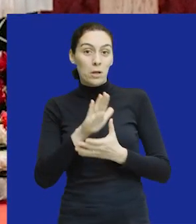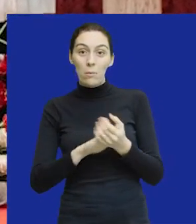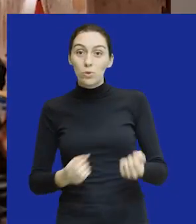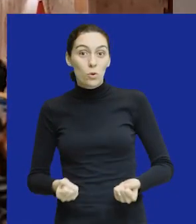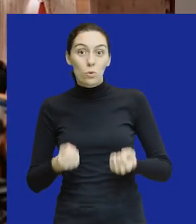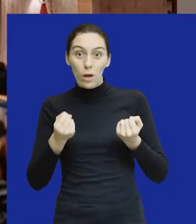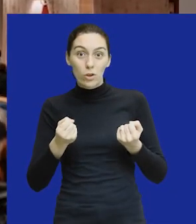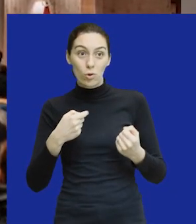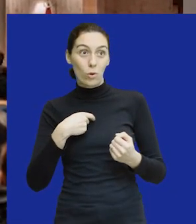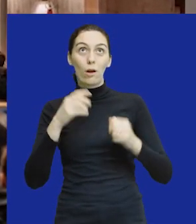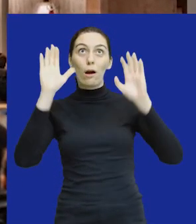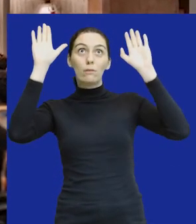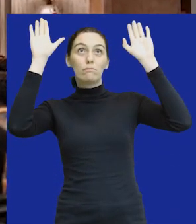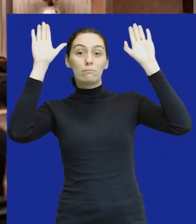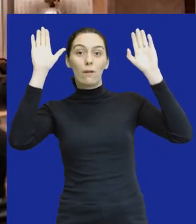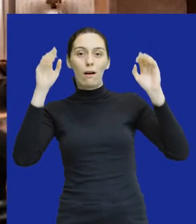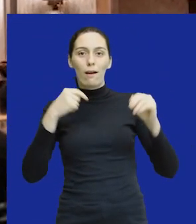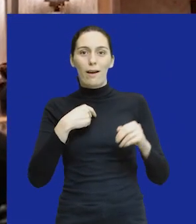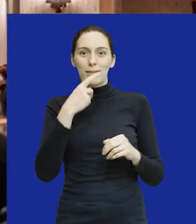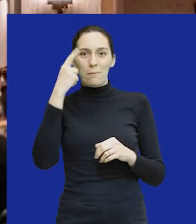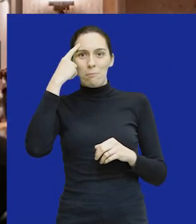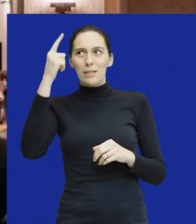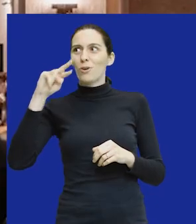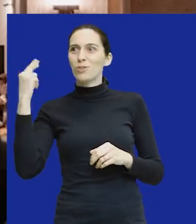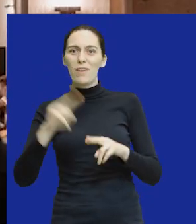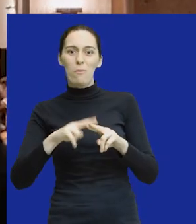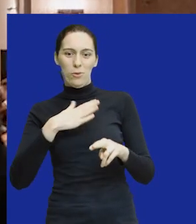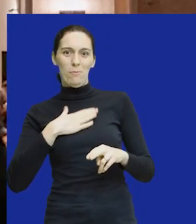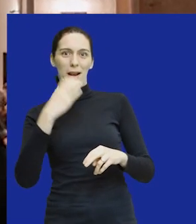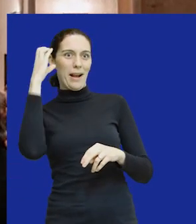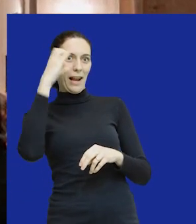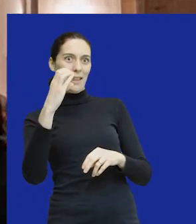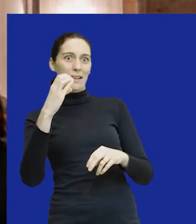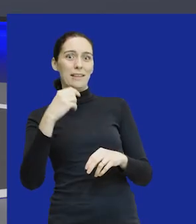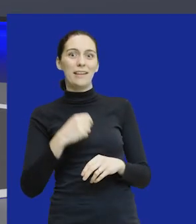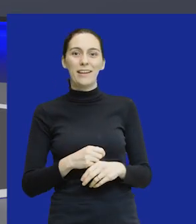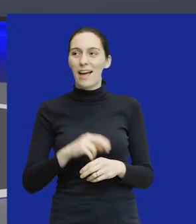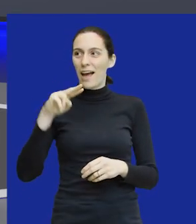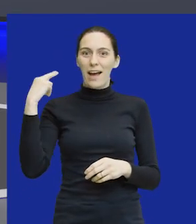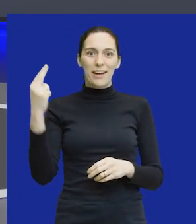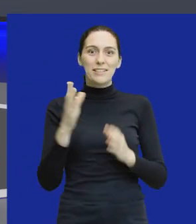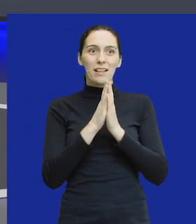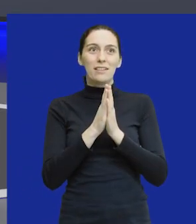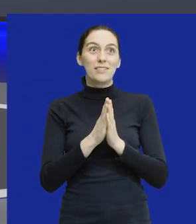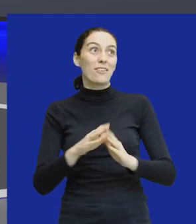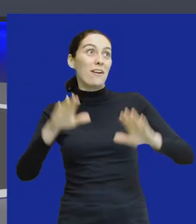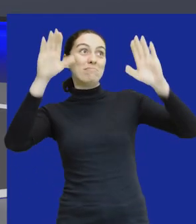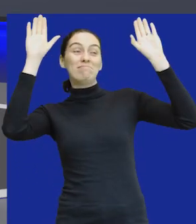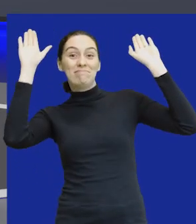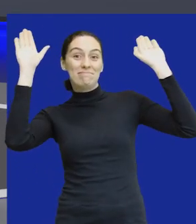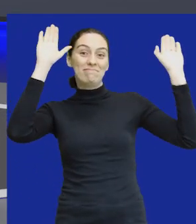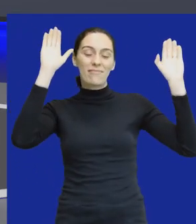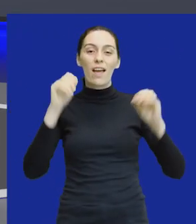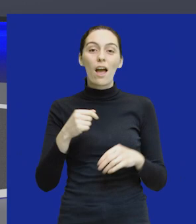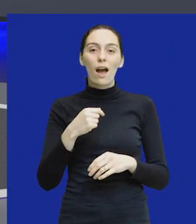jako teško podići ruku u zrak, mislio sam sad će baš svi u mene gledati. Međutim, kad je cijela crkva digla